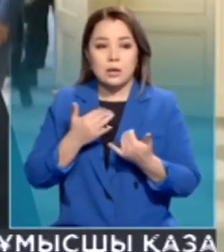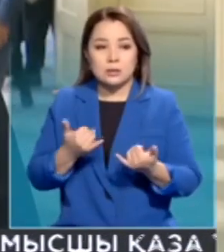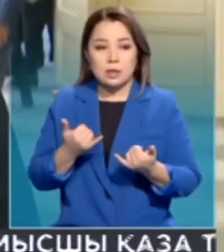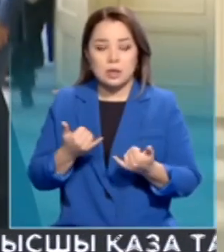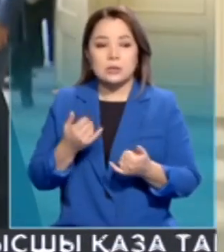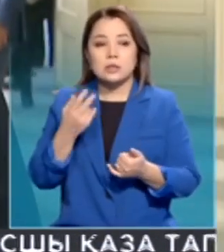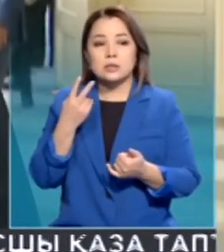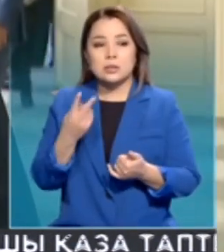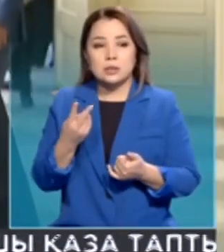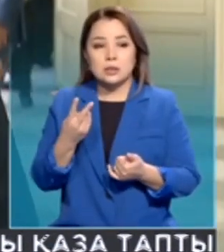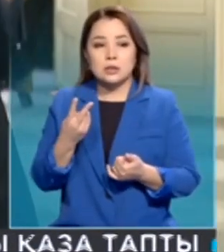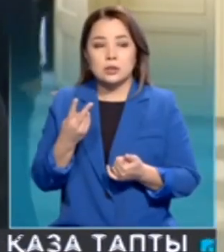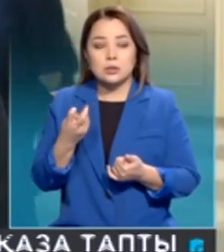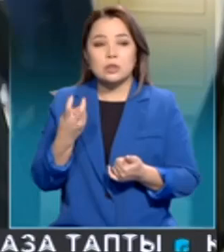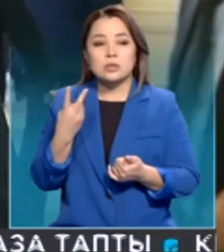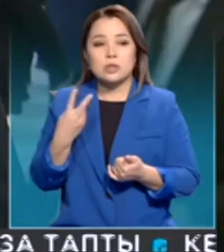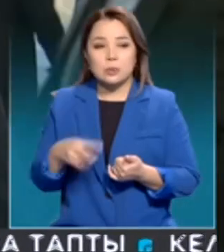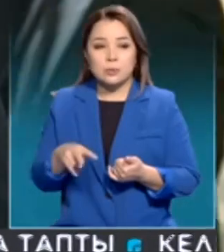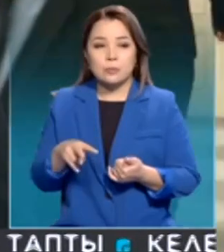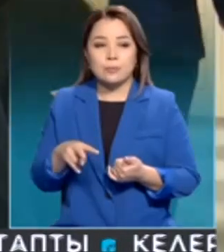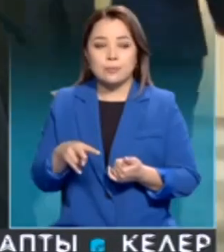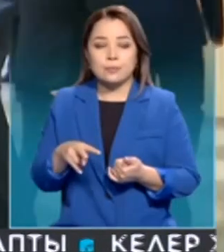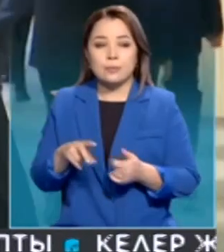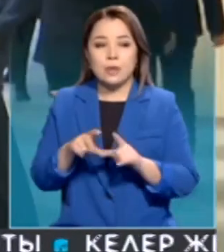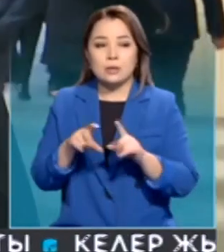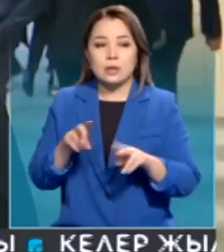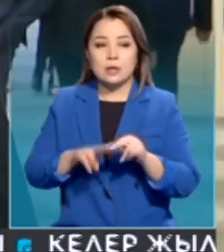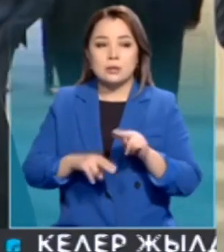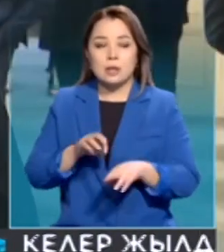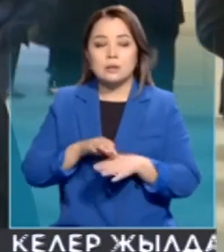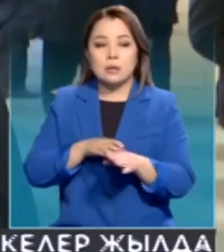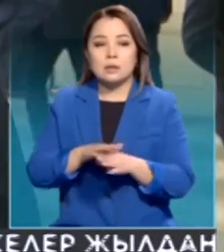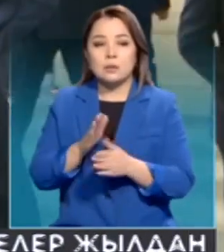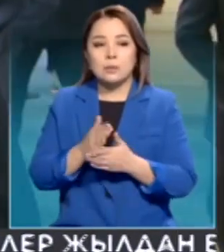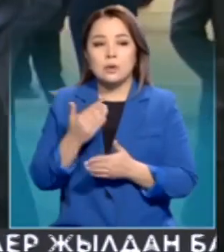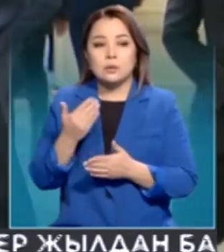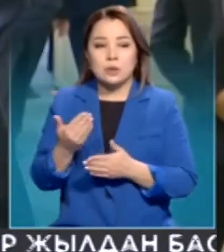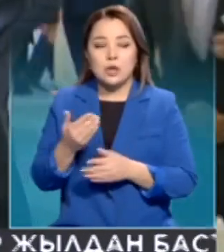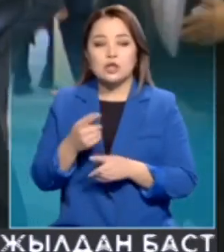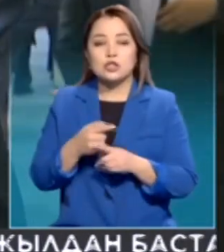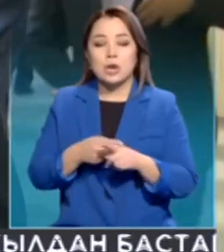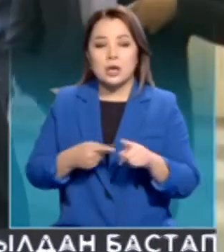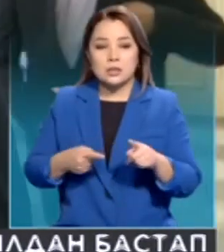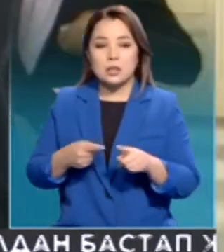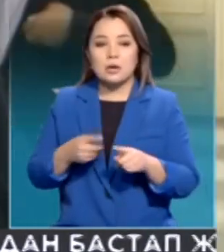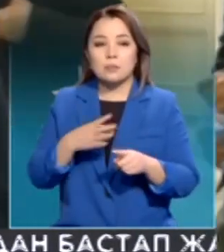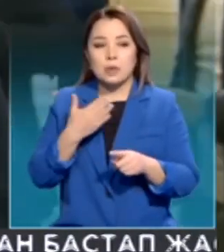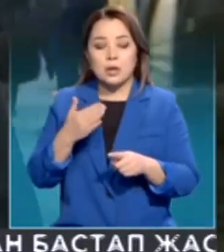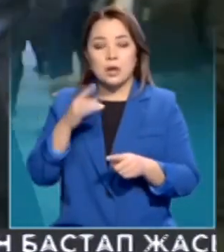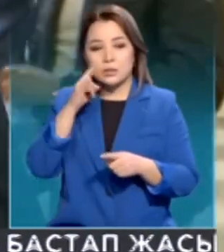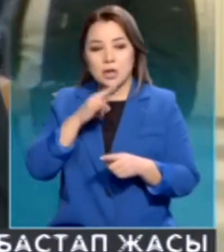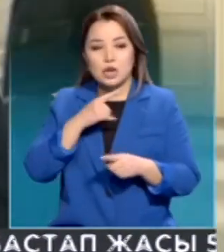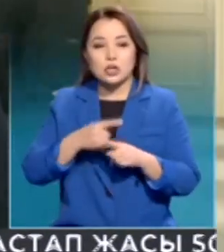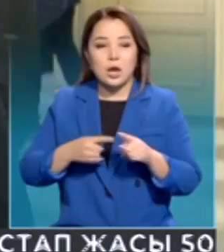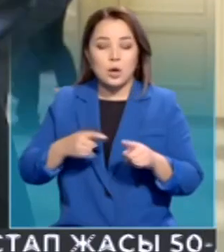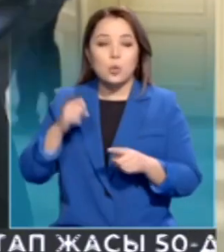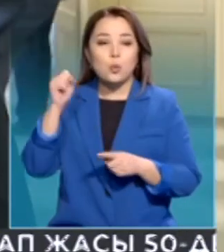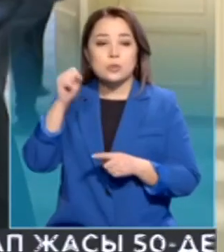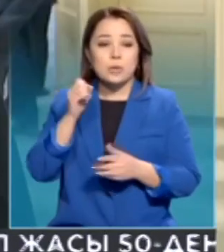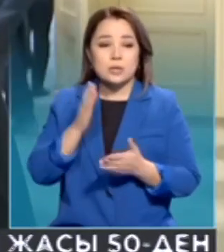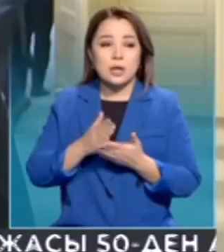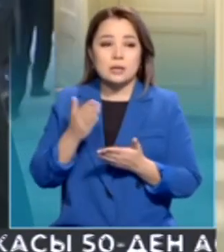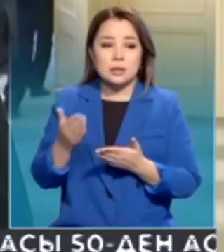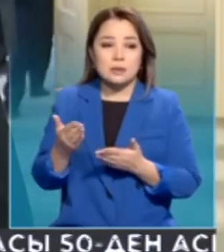қазір 220-ті инсан ішлейді. Шындан ярмы Қазақстандан келген, ярмы Өзбекстандік. Ва